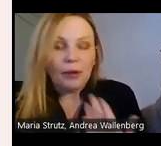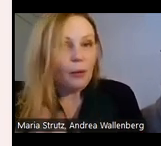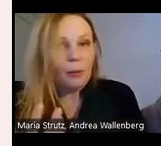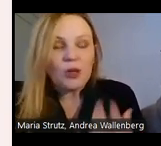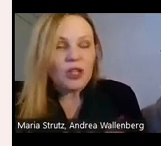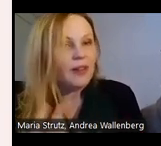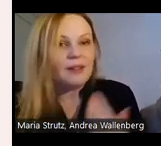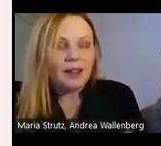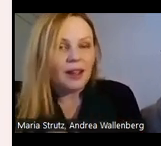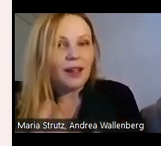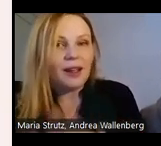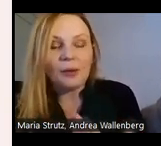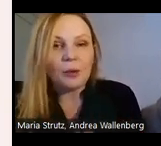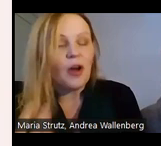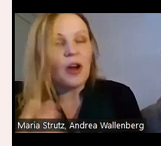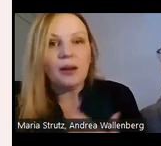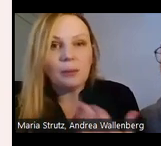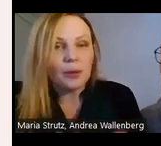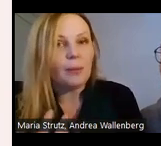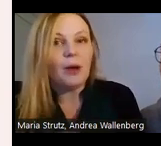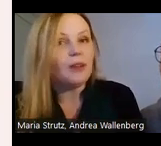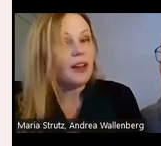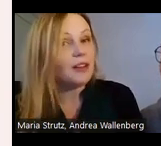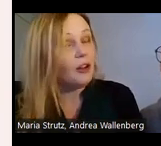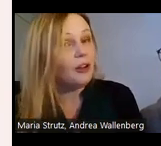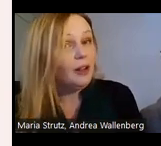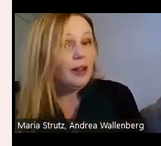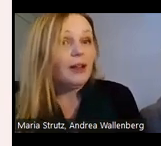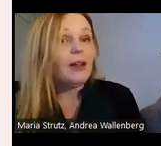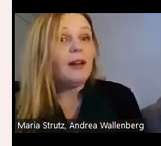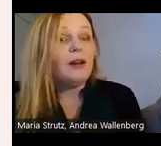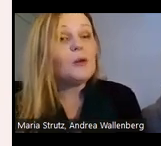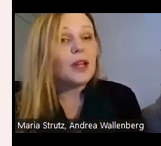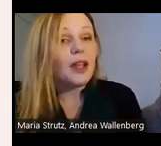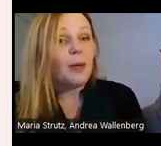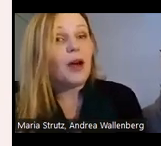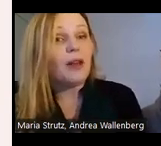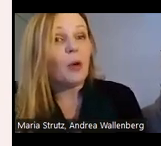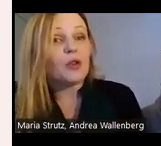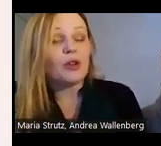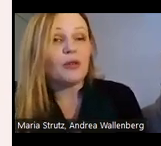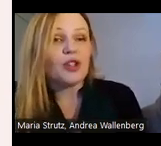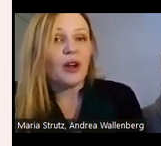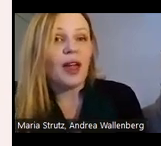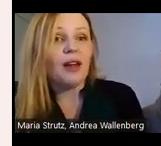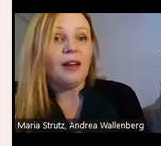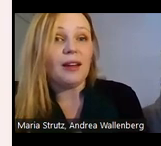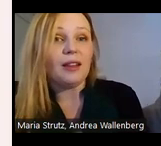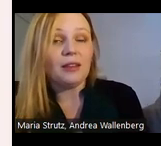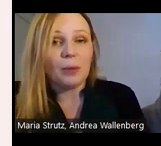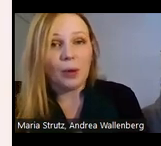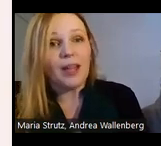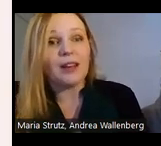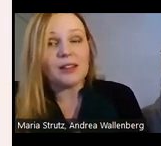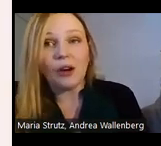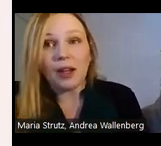bara fortsätta och svara på det barnet redan gör. Och sen kan man själv också försöka